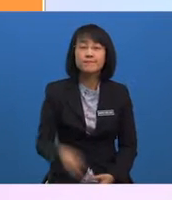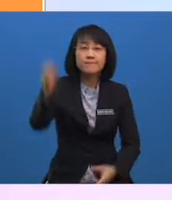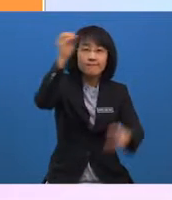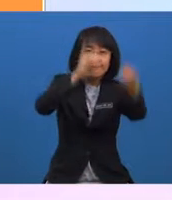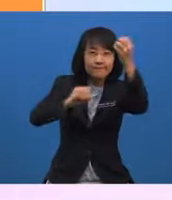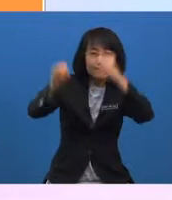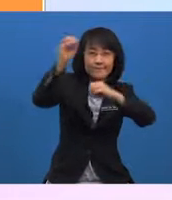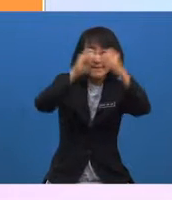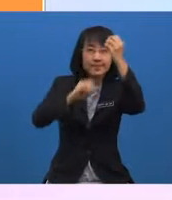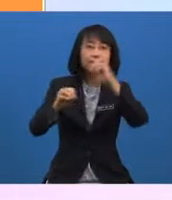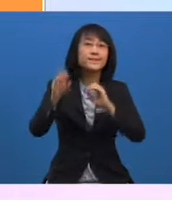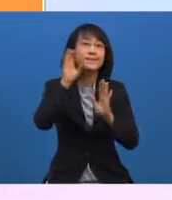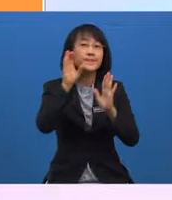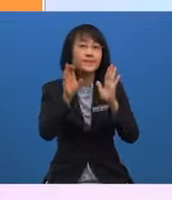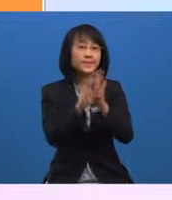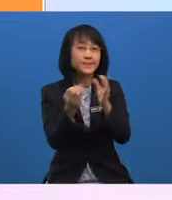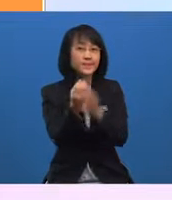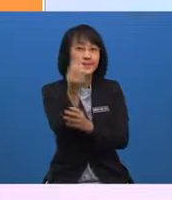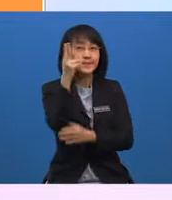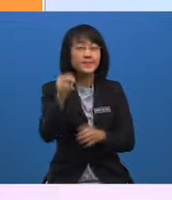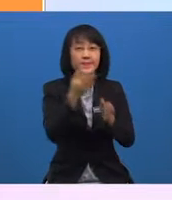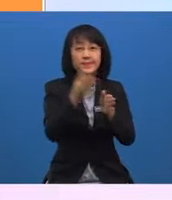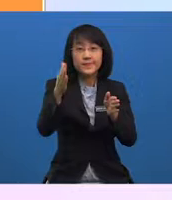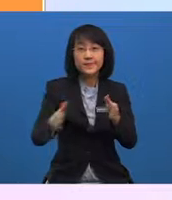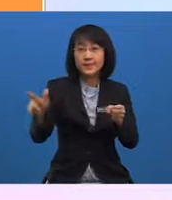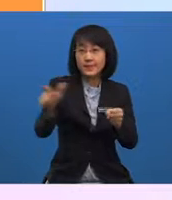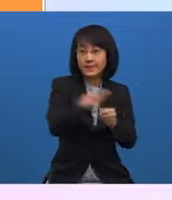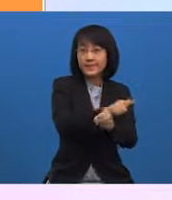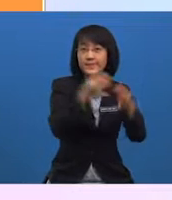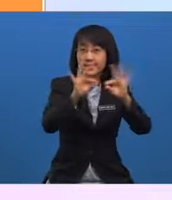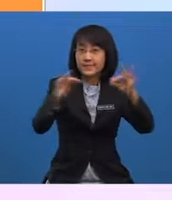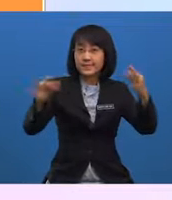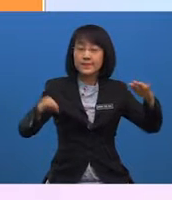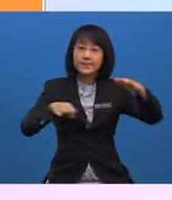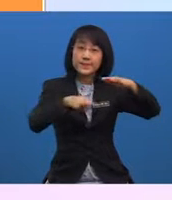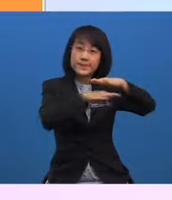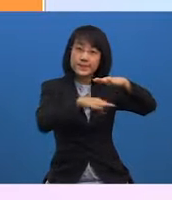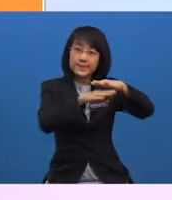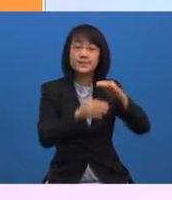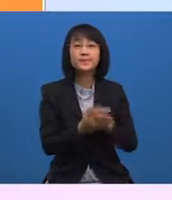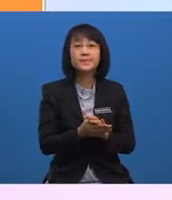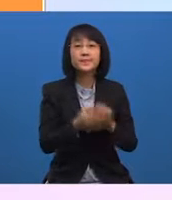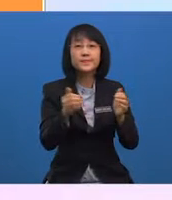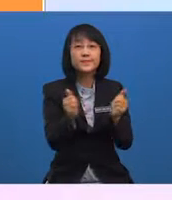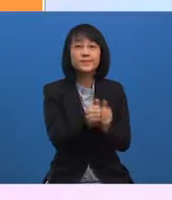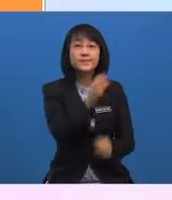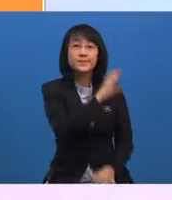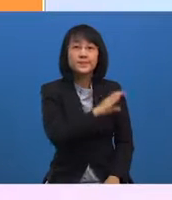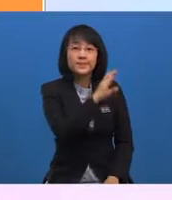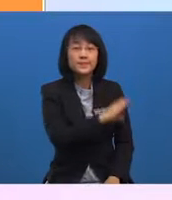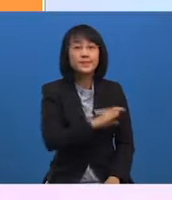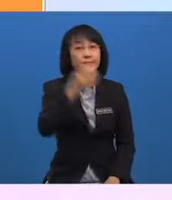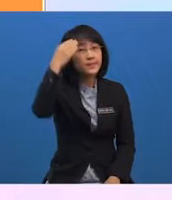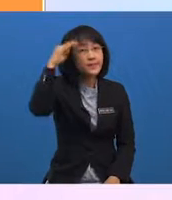perhatikan gambar tumbuhan di sebelah, lengkapkan ayat di bawah dengan ciri-ciri bagi tumbuhan